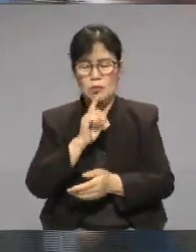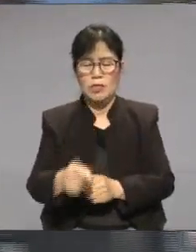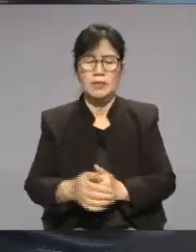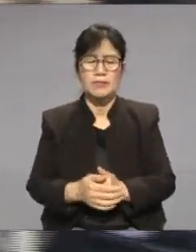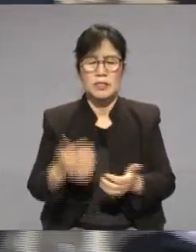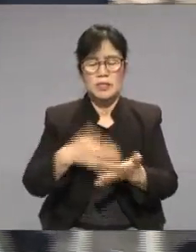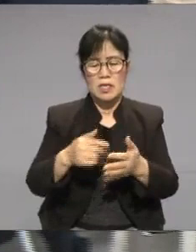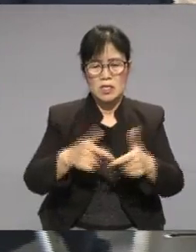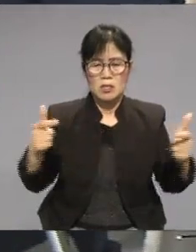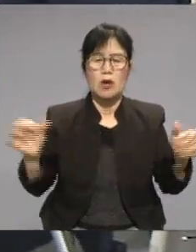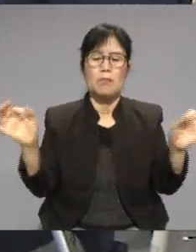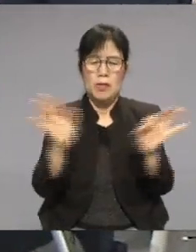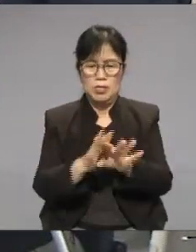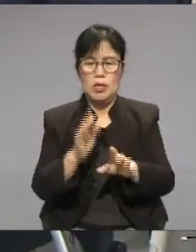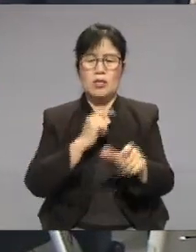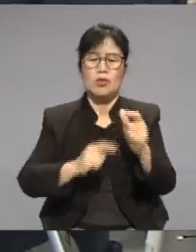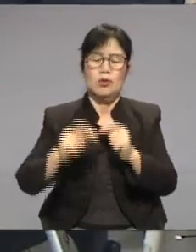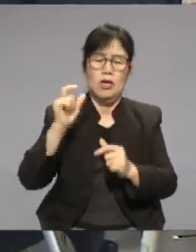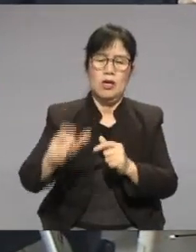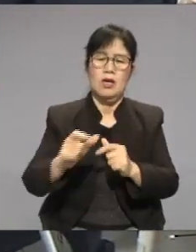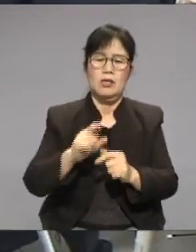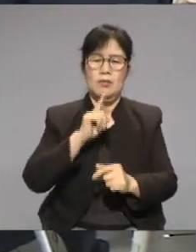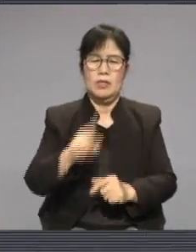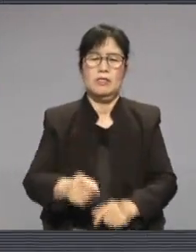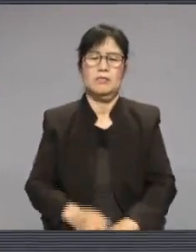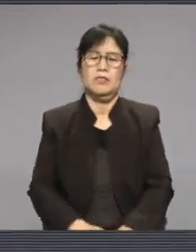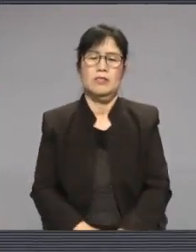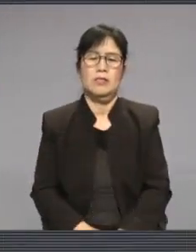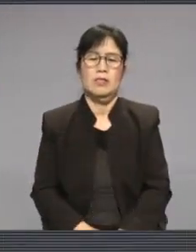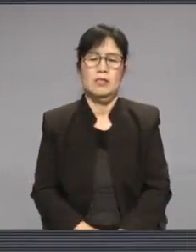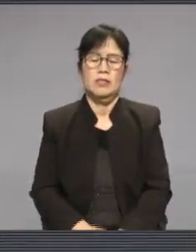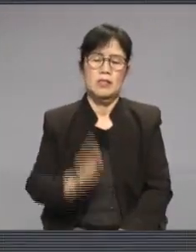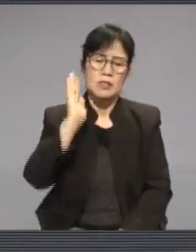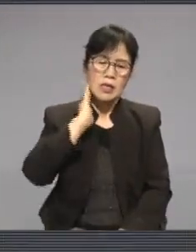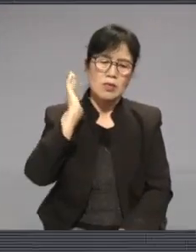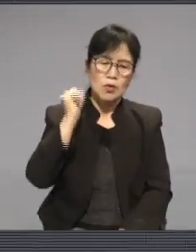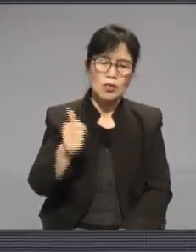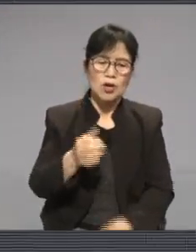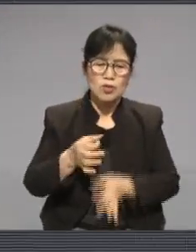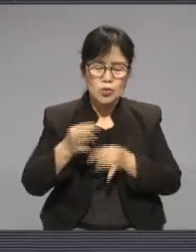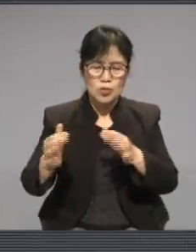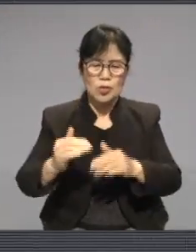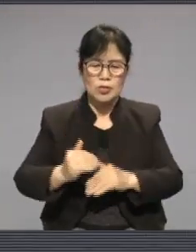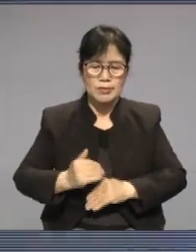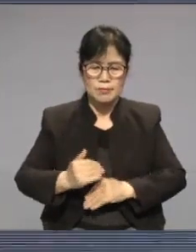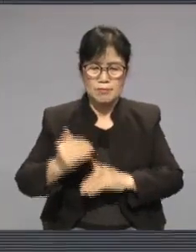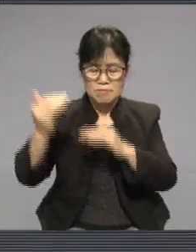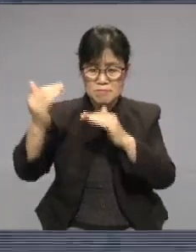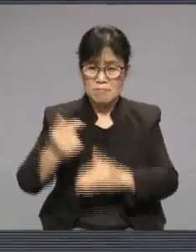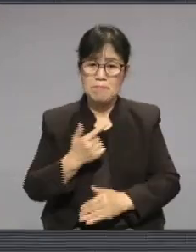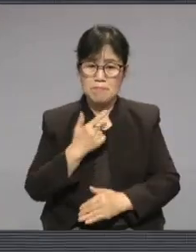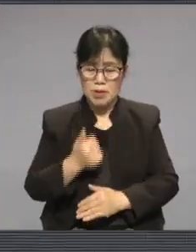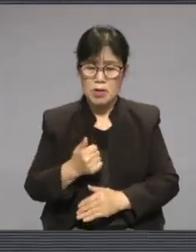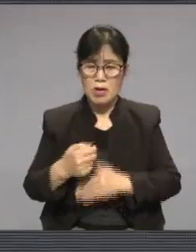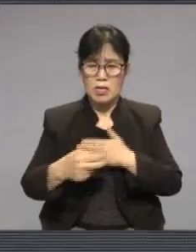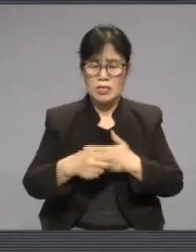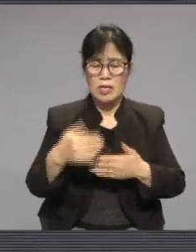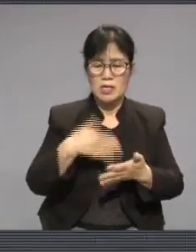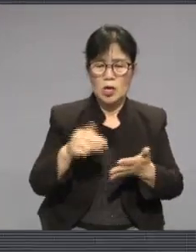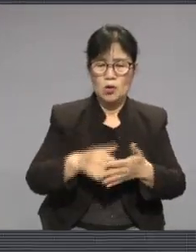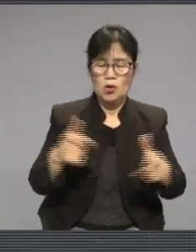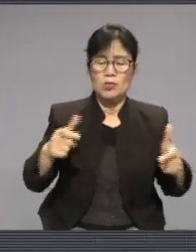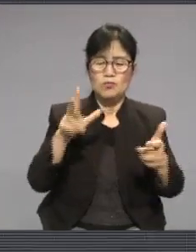증원 백지화도 한층 더 강한 어조로 요구했습니다. 대통령을 속여 진행해왔던 의대 정원